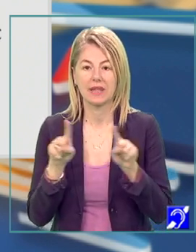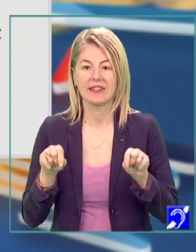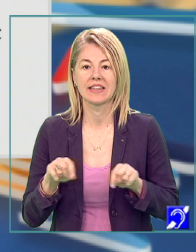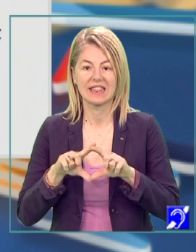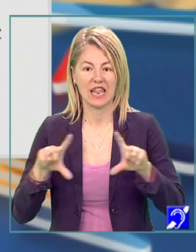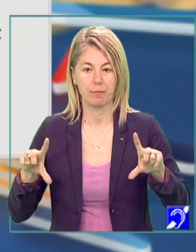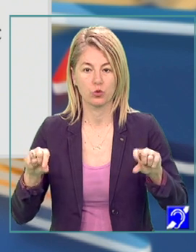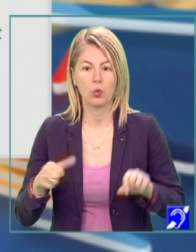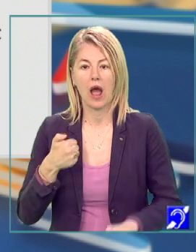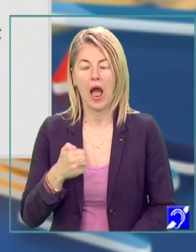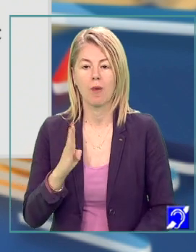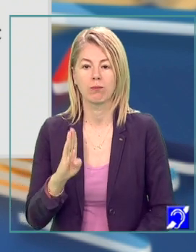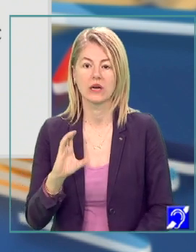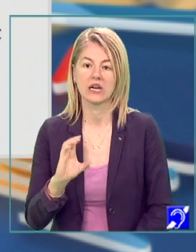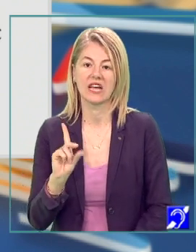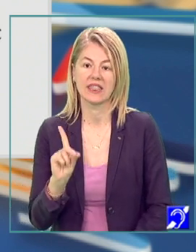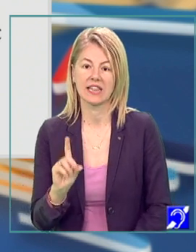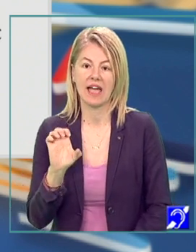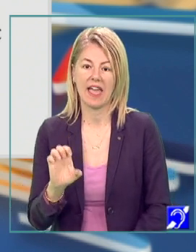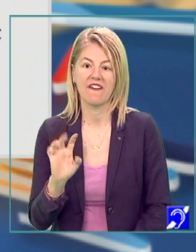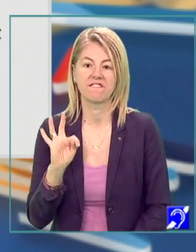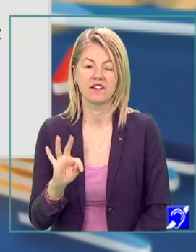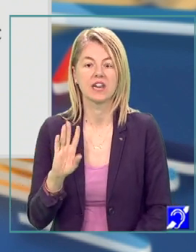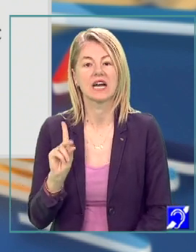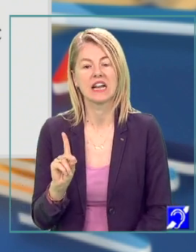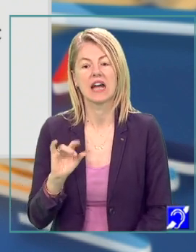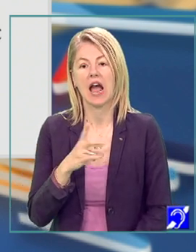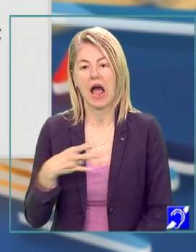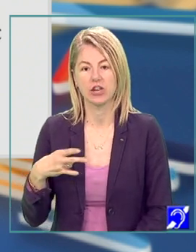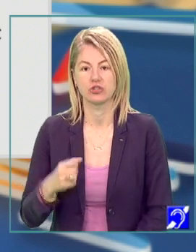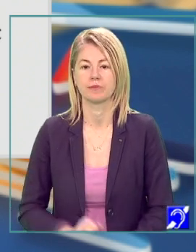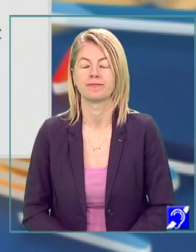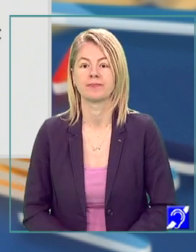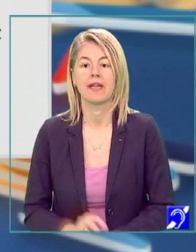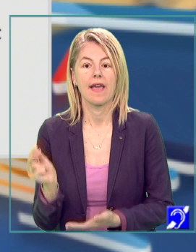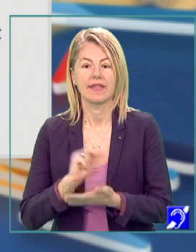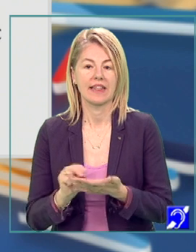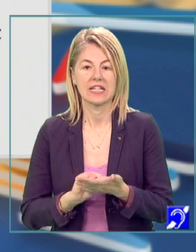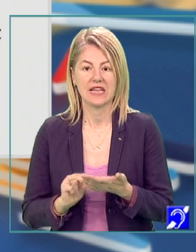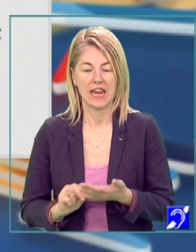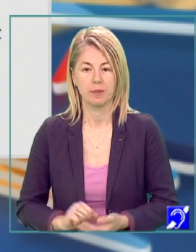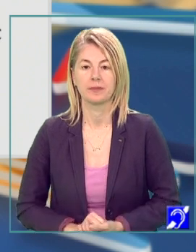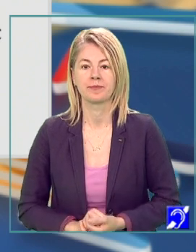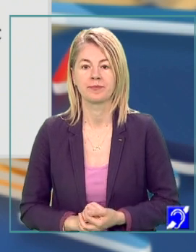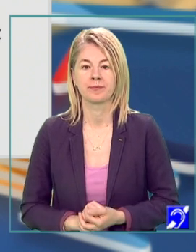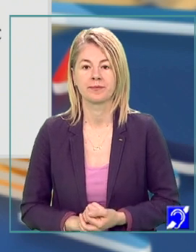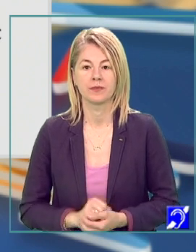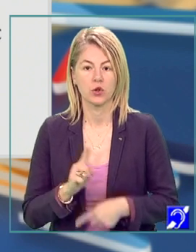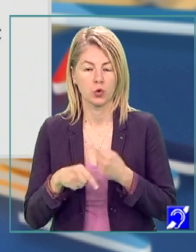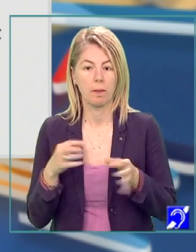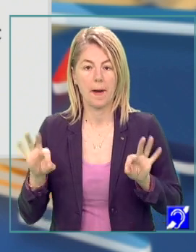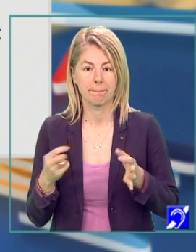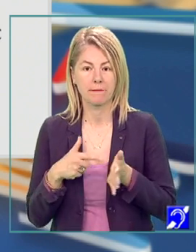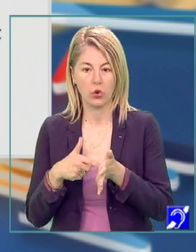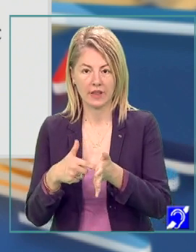dreptunghic A, B, C, D, E, F, G, H. Desenăm paralelipipedul dreptunghic după cum